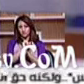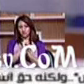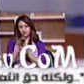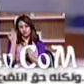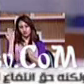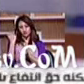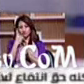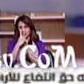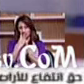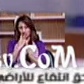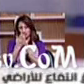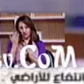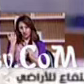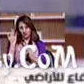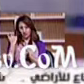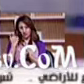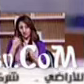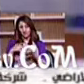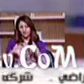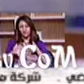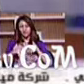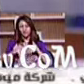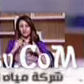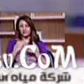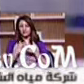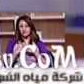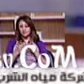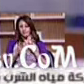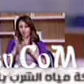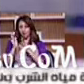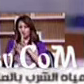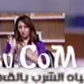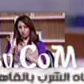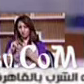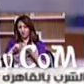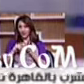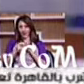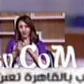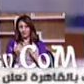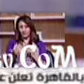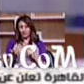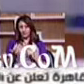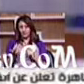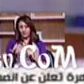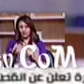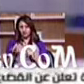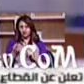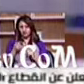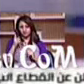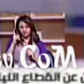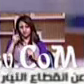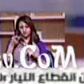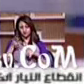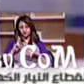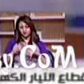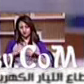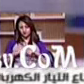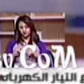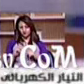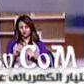نطرون النهارده وخاصه انه القضيه دي تحديدا يعني ناس كتير منتظره تعرف يعني اخر ما وصلت اليه